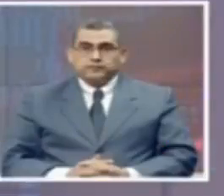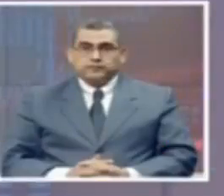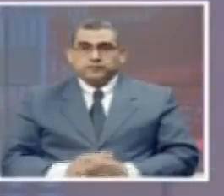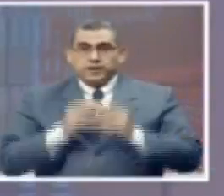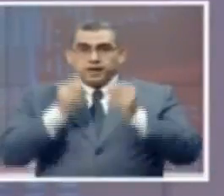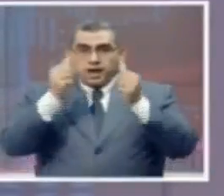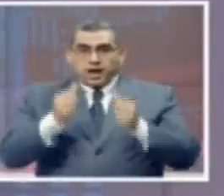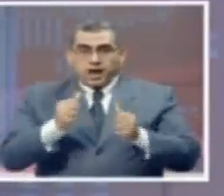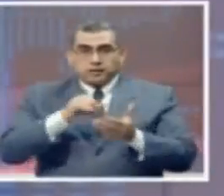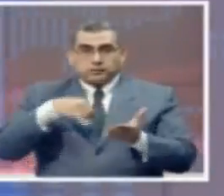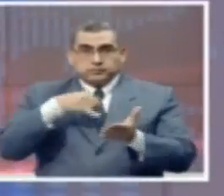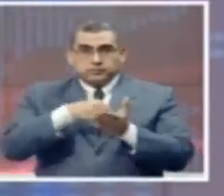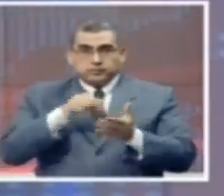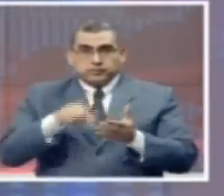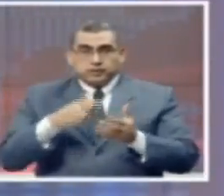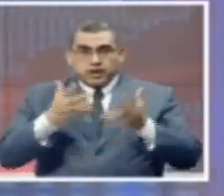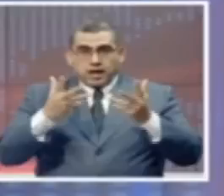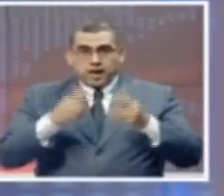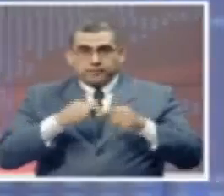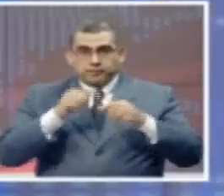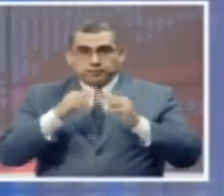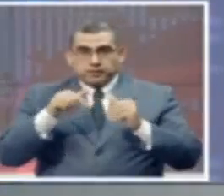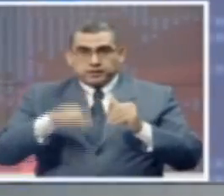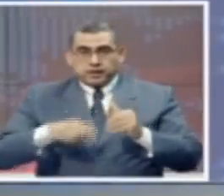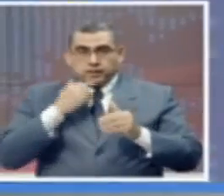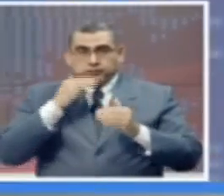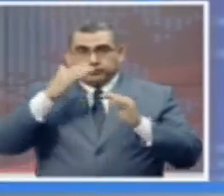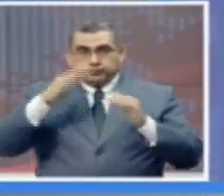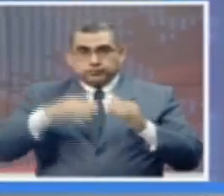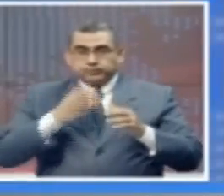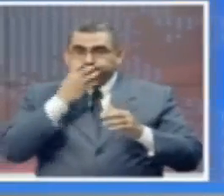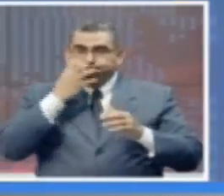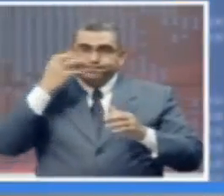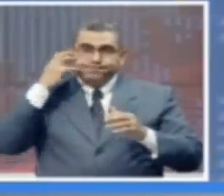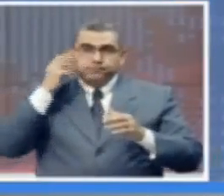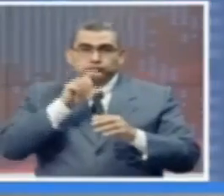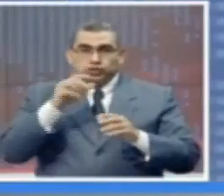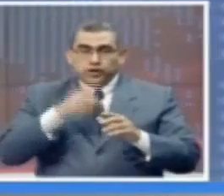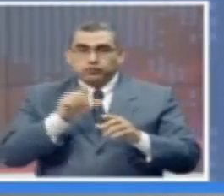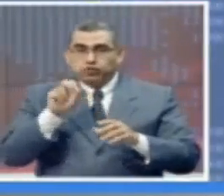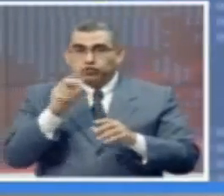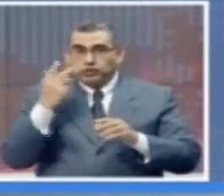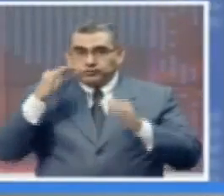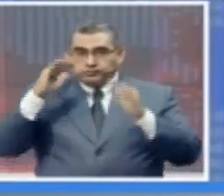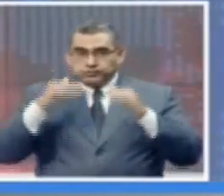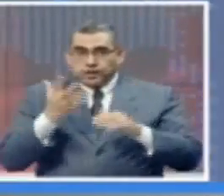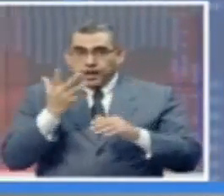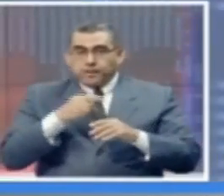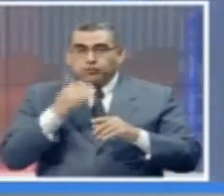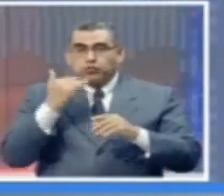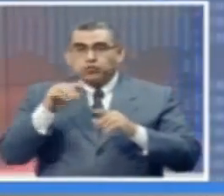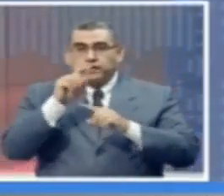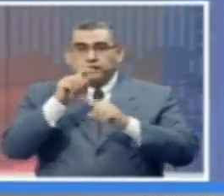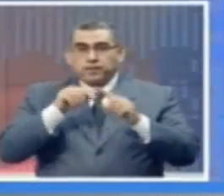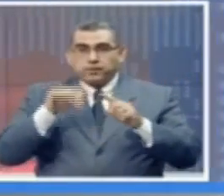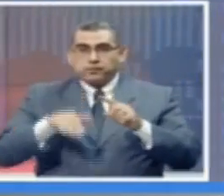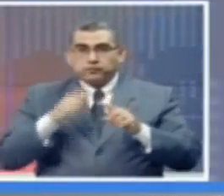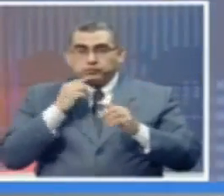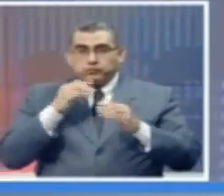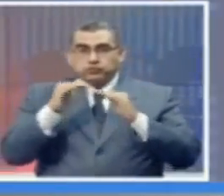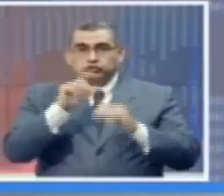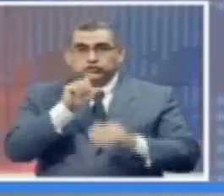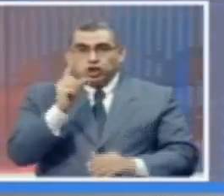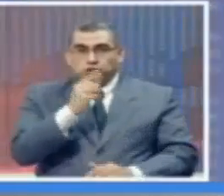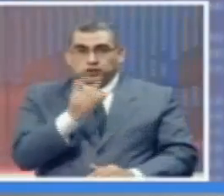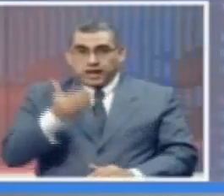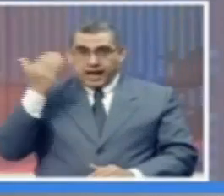أعلن الجهاز المركزي للتعبئة العامة والإحصاء تراجع معدل التضخم الشهري خلال شهر ديسمبر الماضي بنحو 0.5% مقارنة